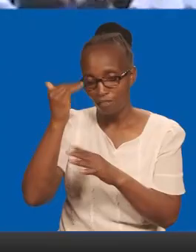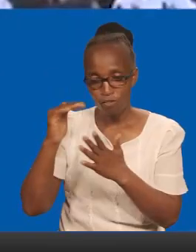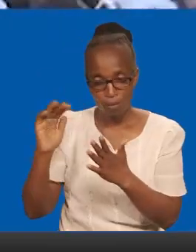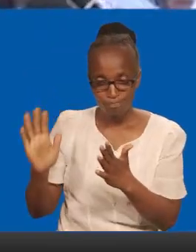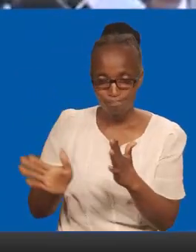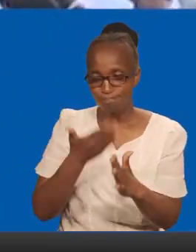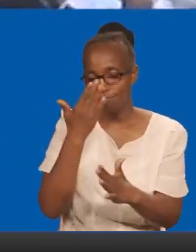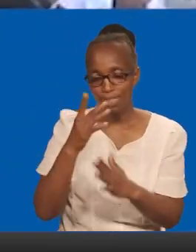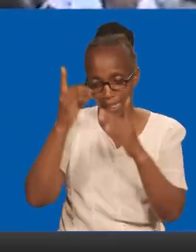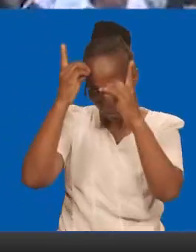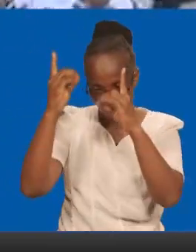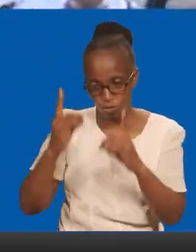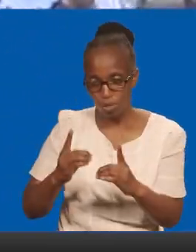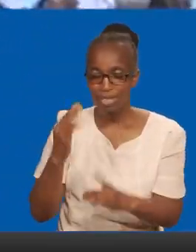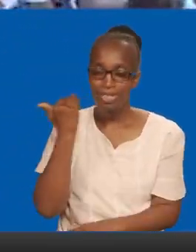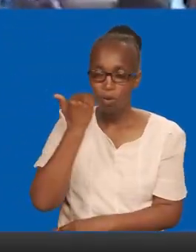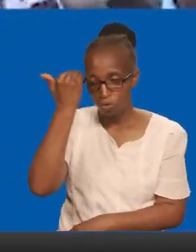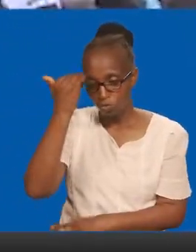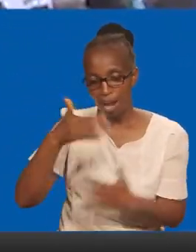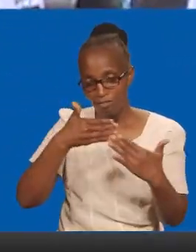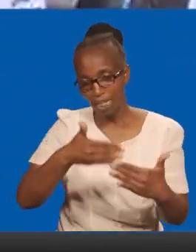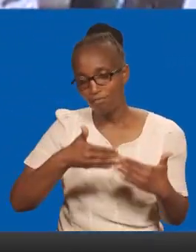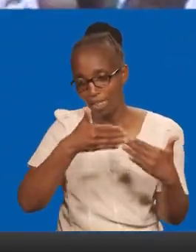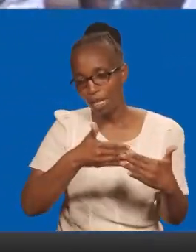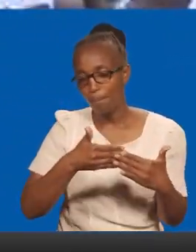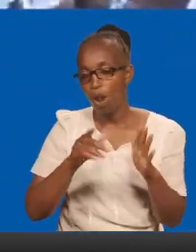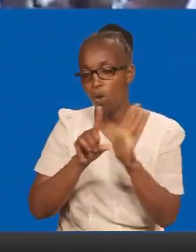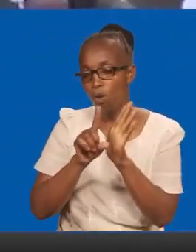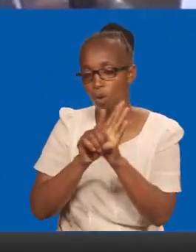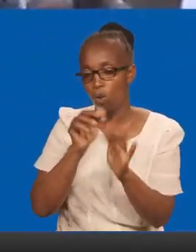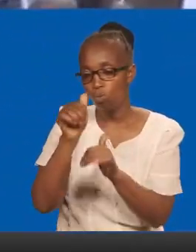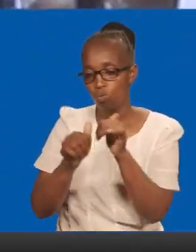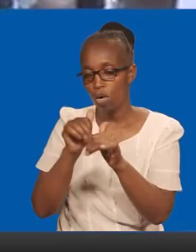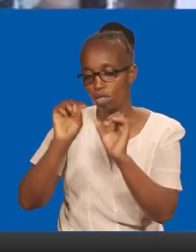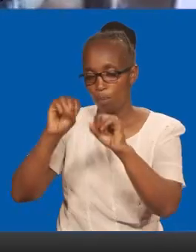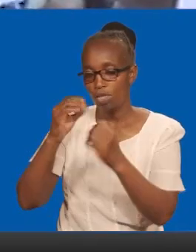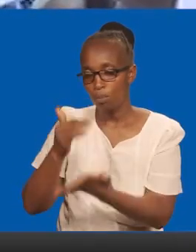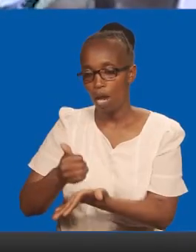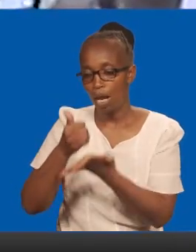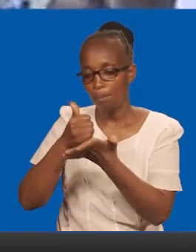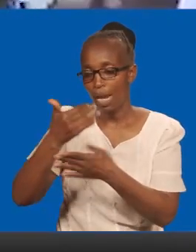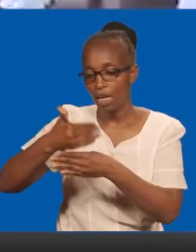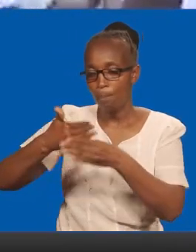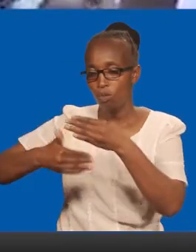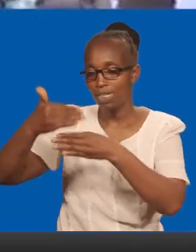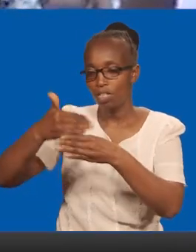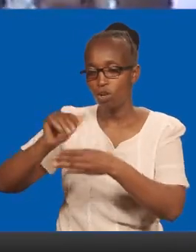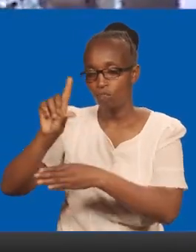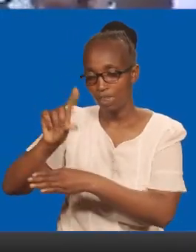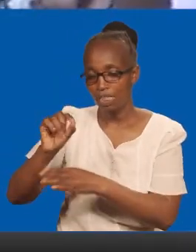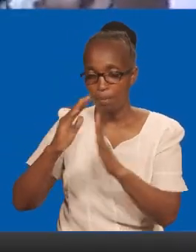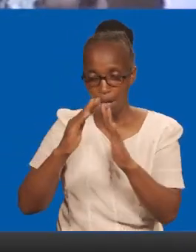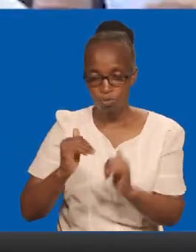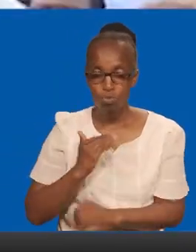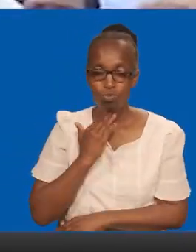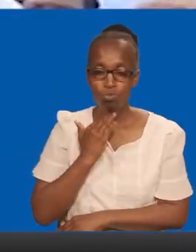huo, akisema kuwa maamuzi yao ni ya haraka na mahakama ingewapa muda zaidi ya kuunda sheria itakayowaruhusu kujenga nyumba